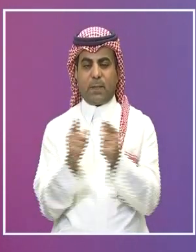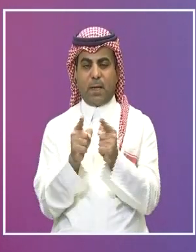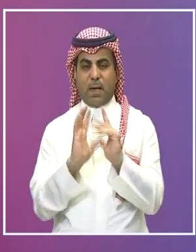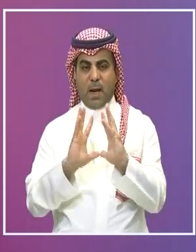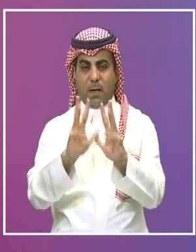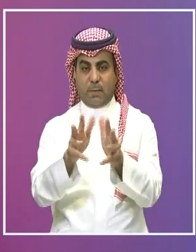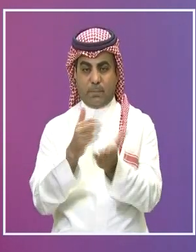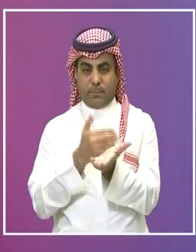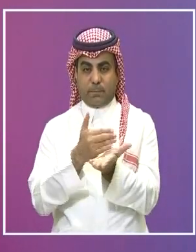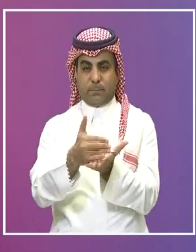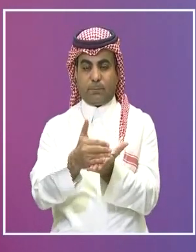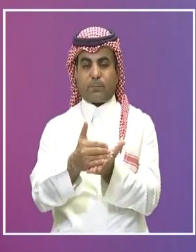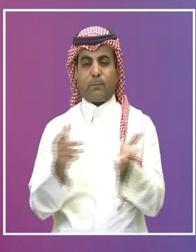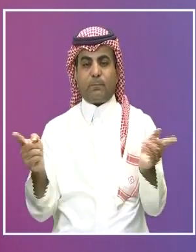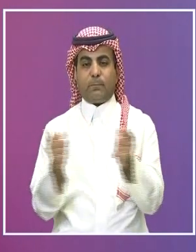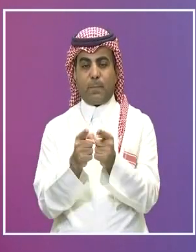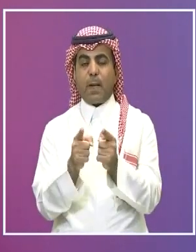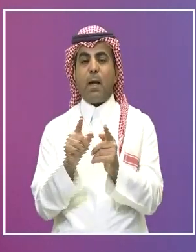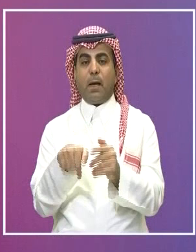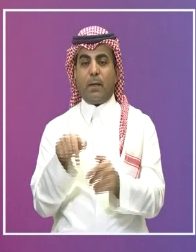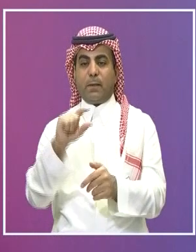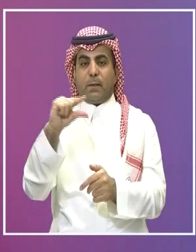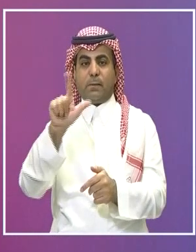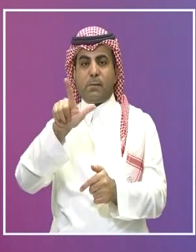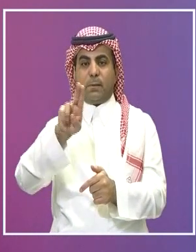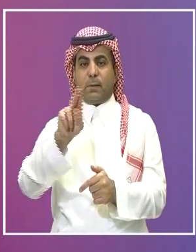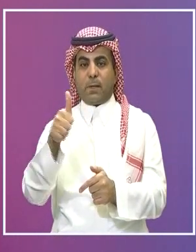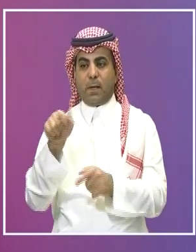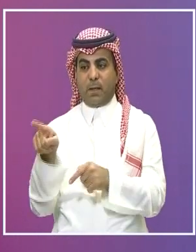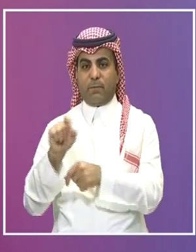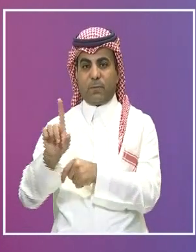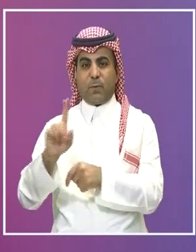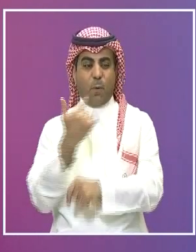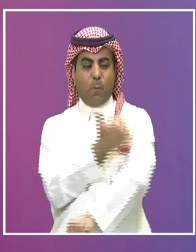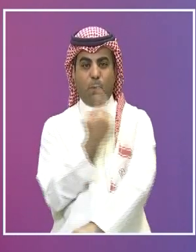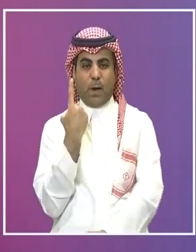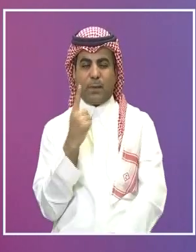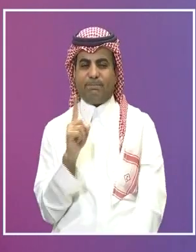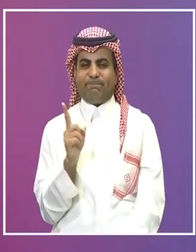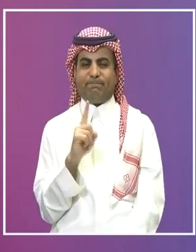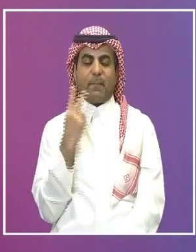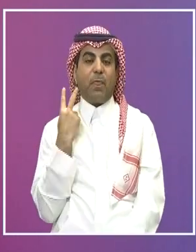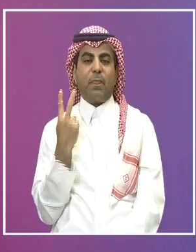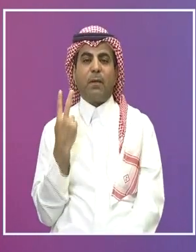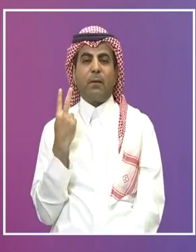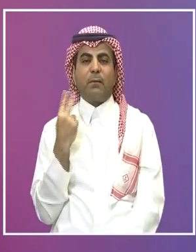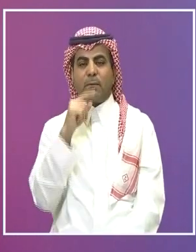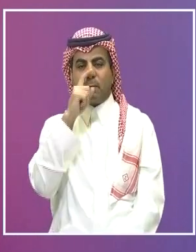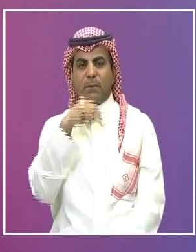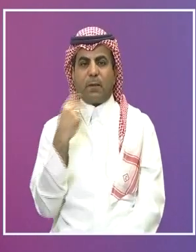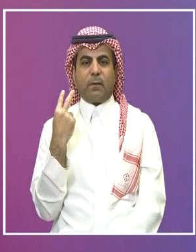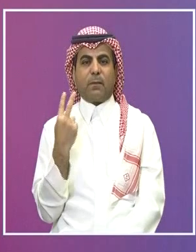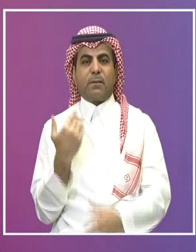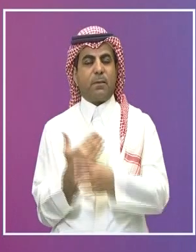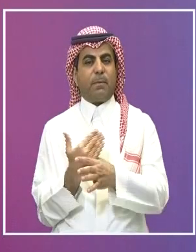مع وجود متحور دلتا جرعة واحدة لا تكفي، الجرعتين الحمد لله الأبحاث طمأنتنا بأنها